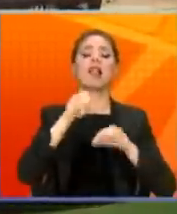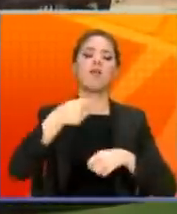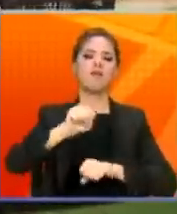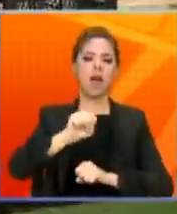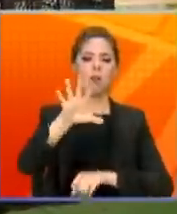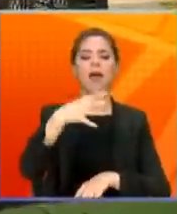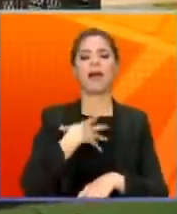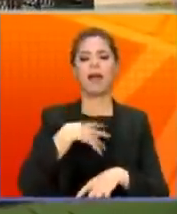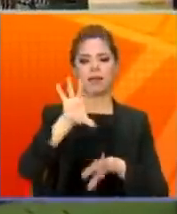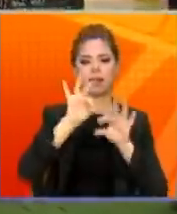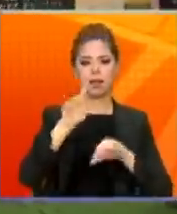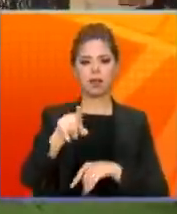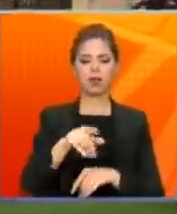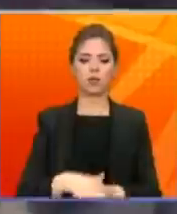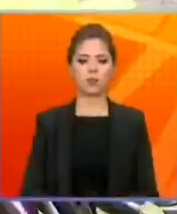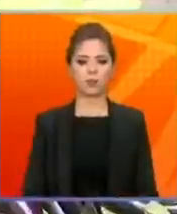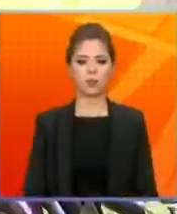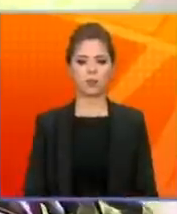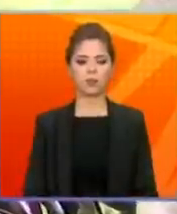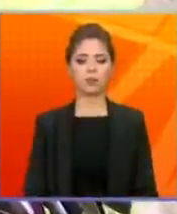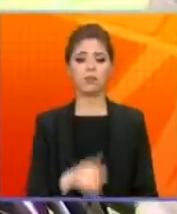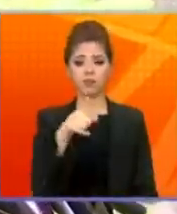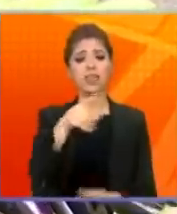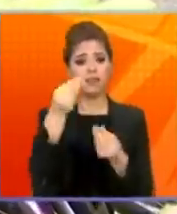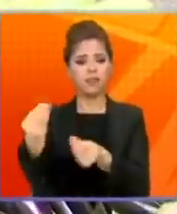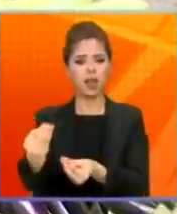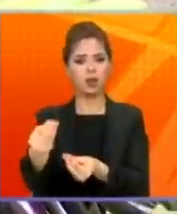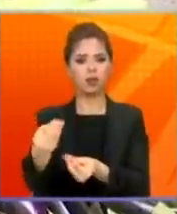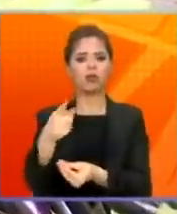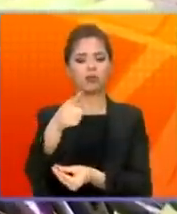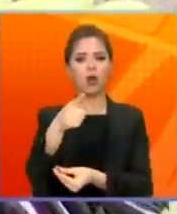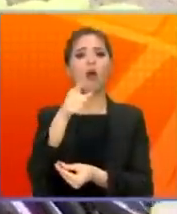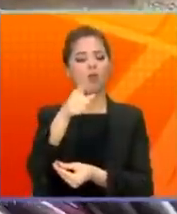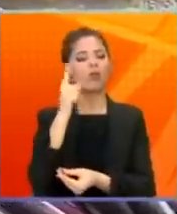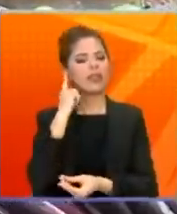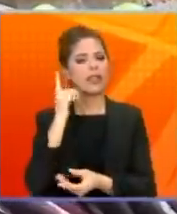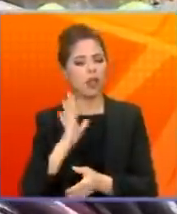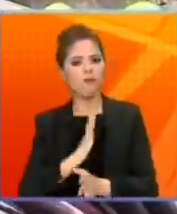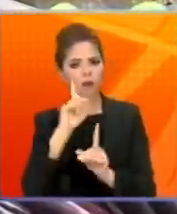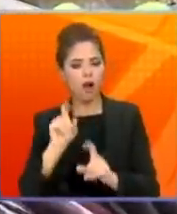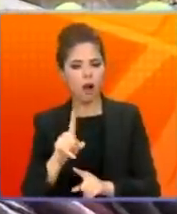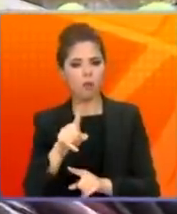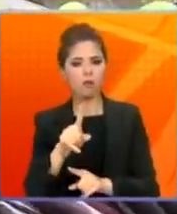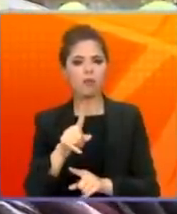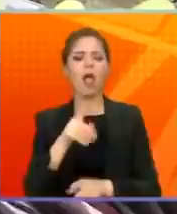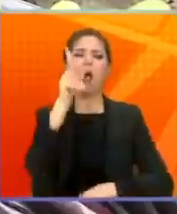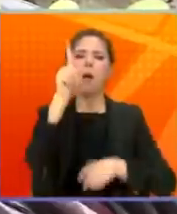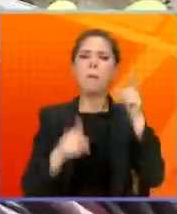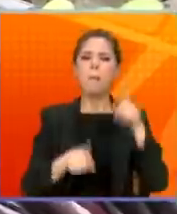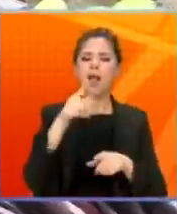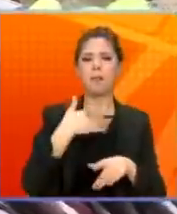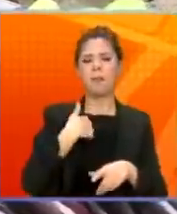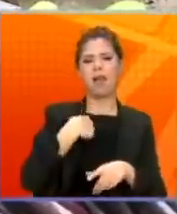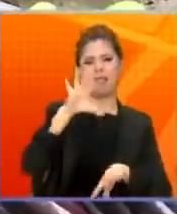veriyorsunuz geçiyoruz siz veriyorsunuz artık buna uyanlar var mı peki genellikle baz ama